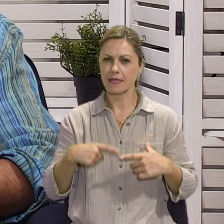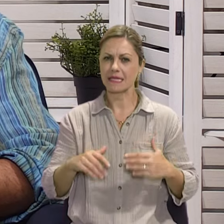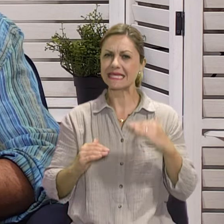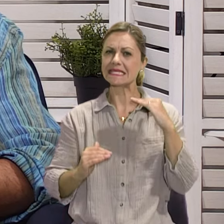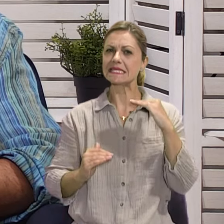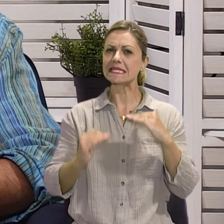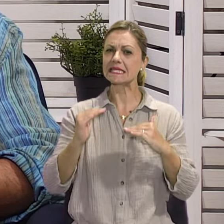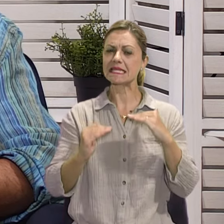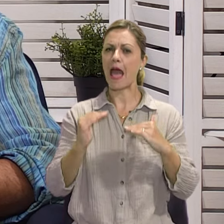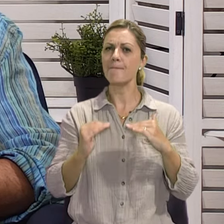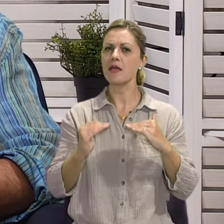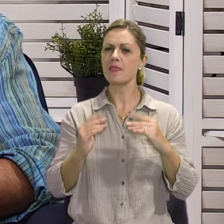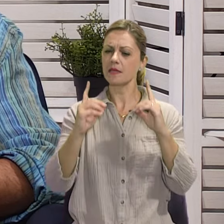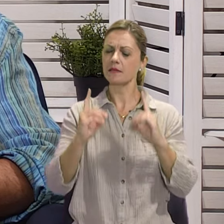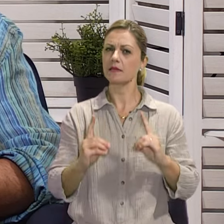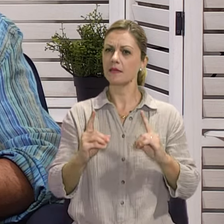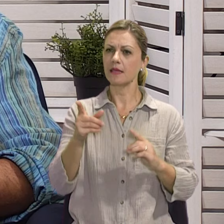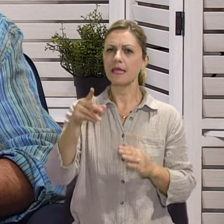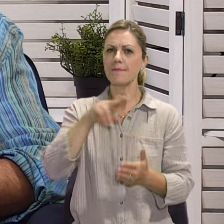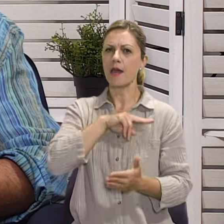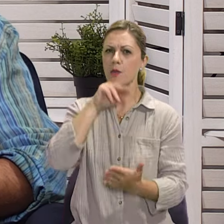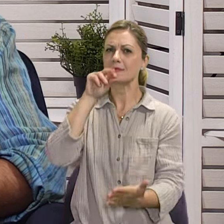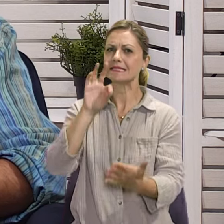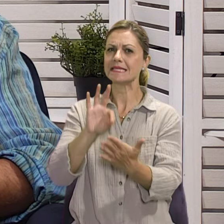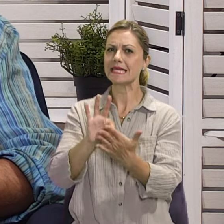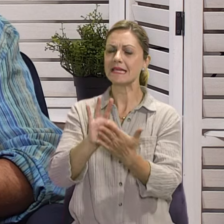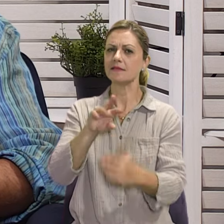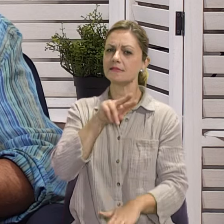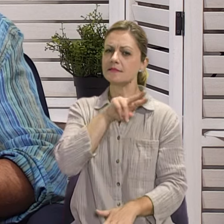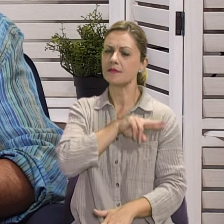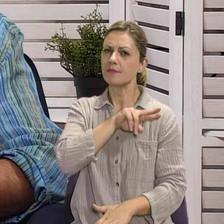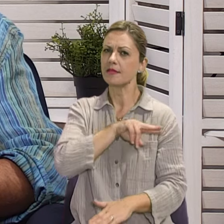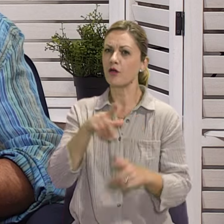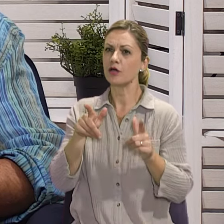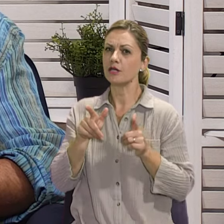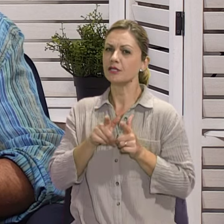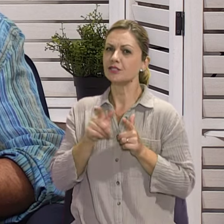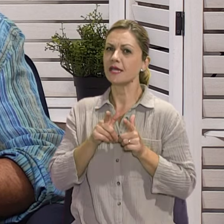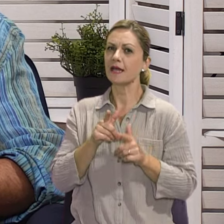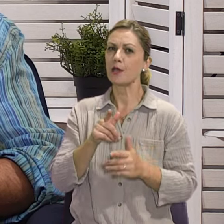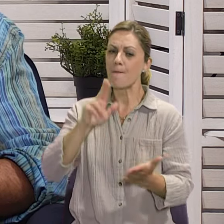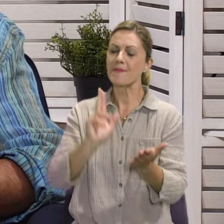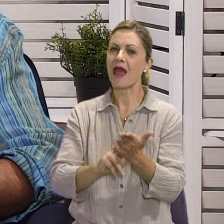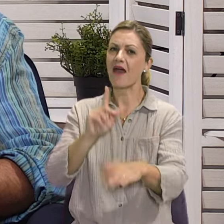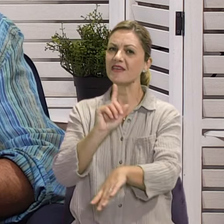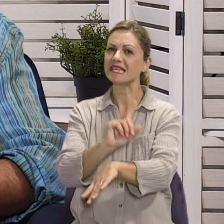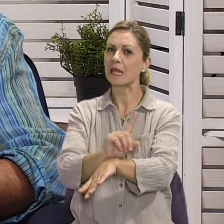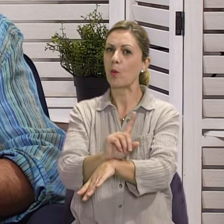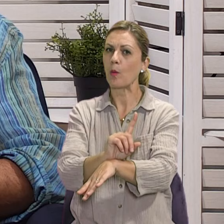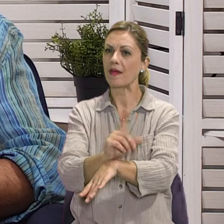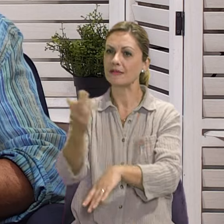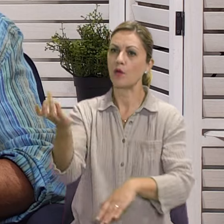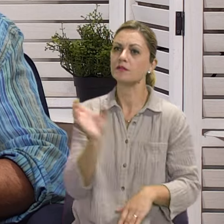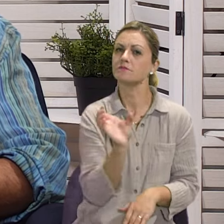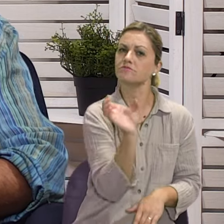su, imaju svoj cilj, strpljivi su i čekaju da dođe ovo bolje